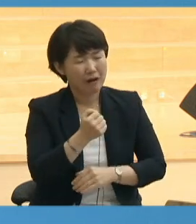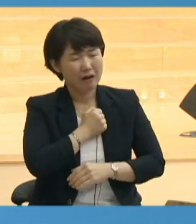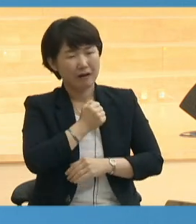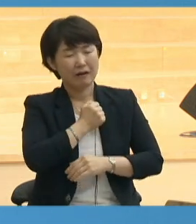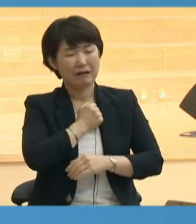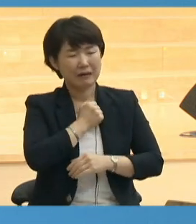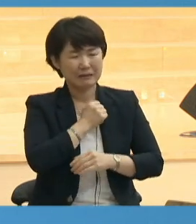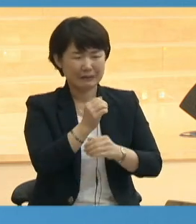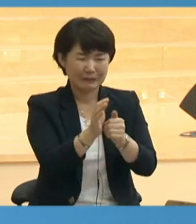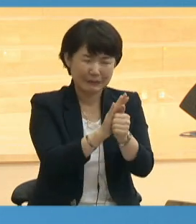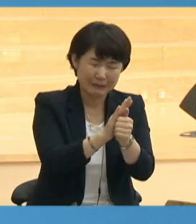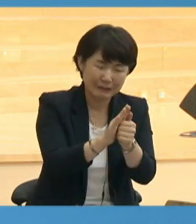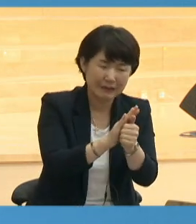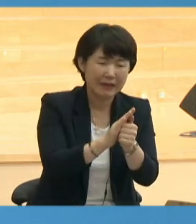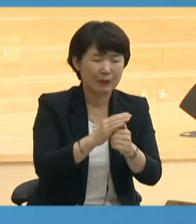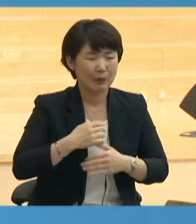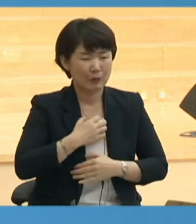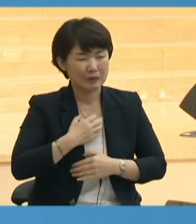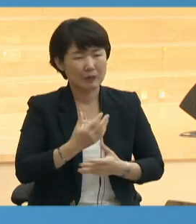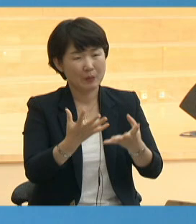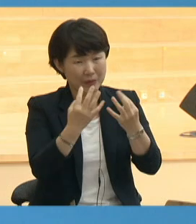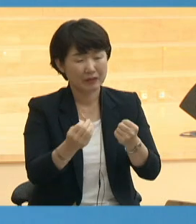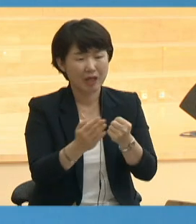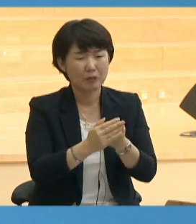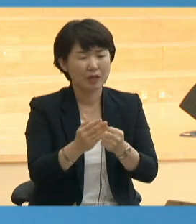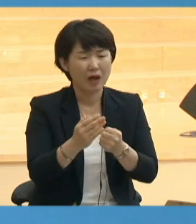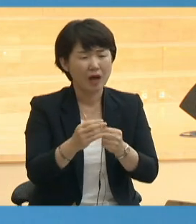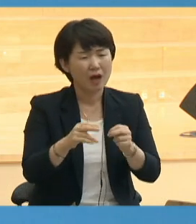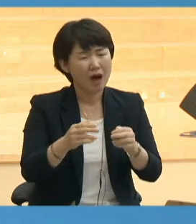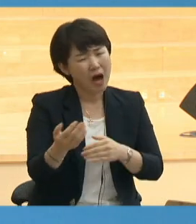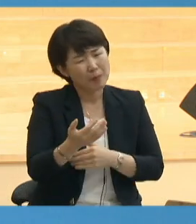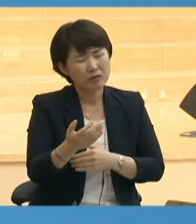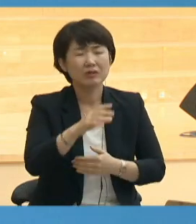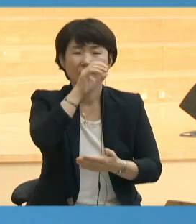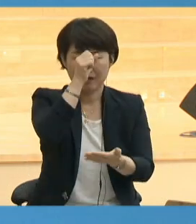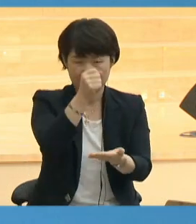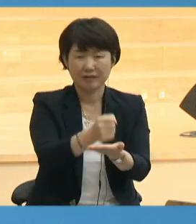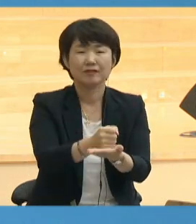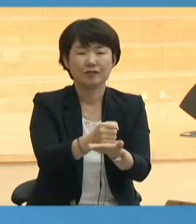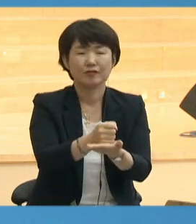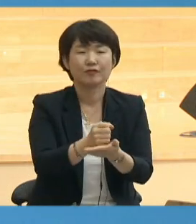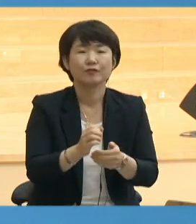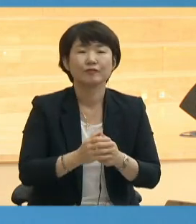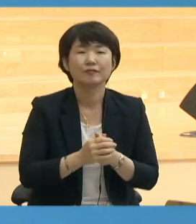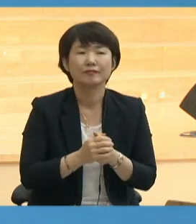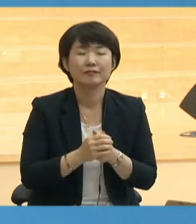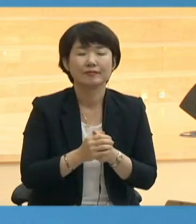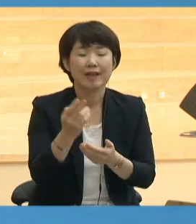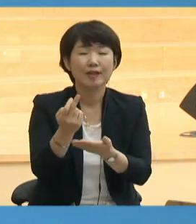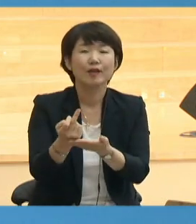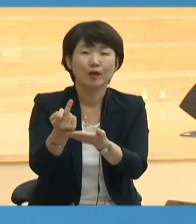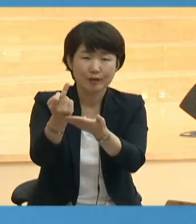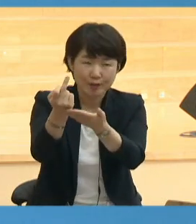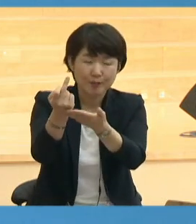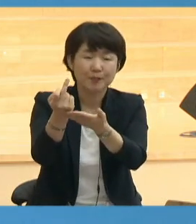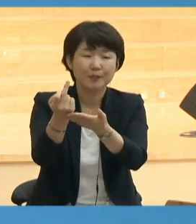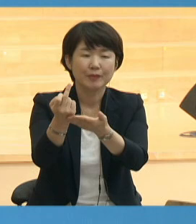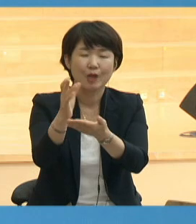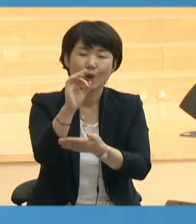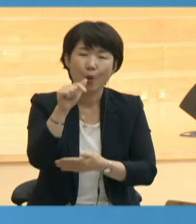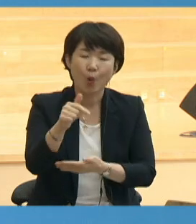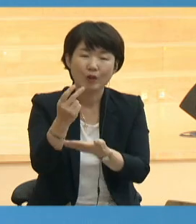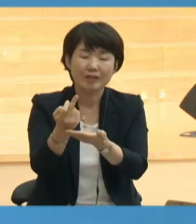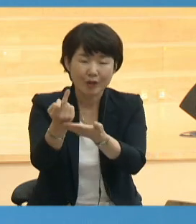걱정하 시련이 어떻게 아프지 않을 하실수가 있으셔도 있습니까 형님 5평